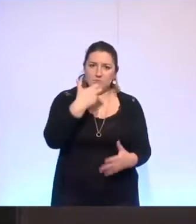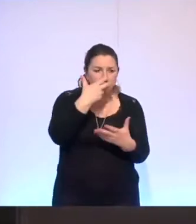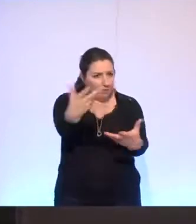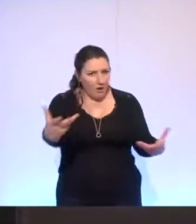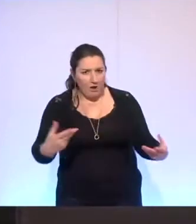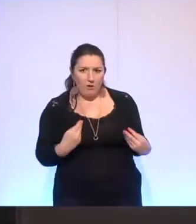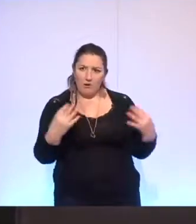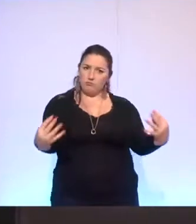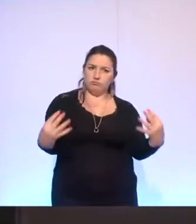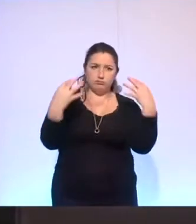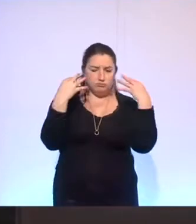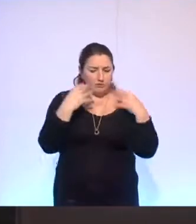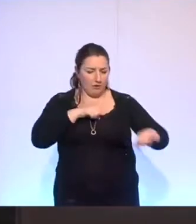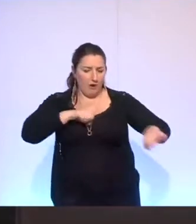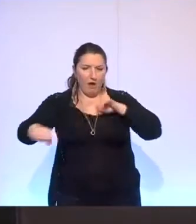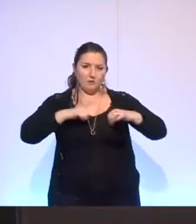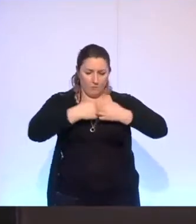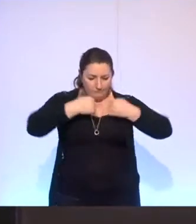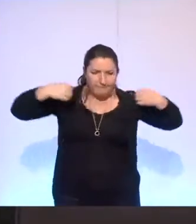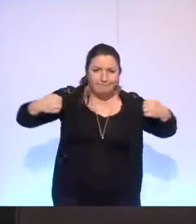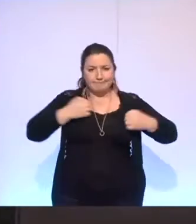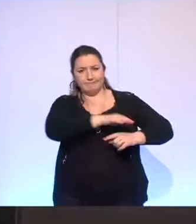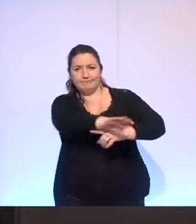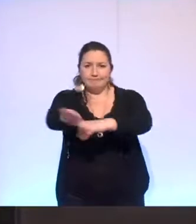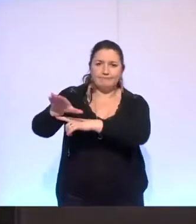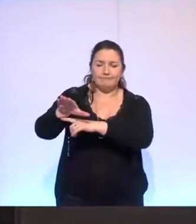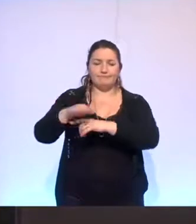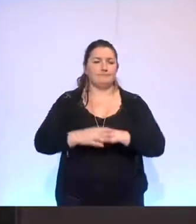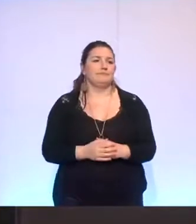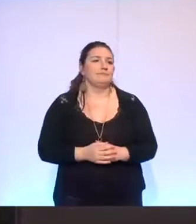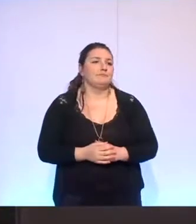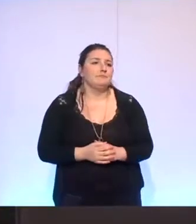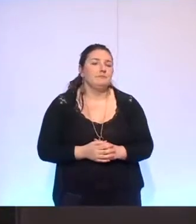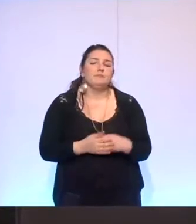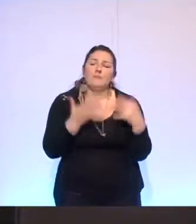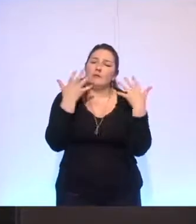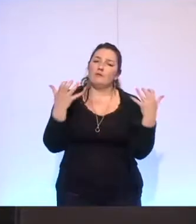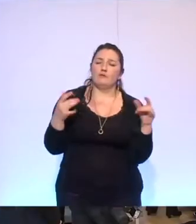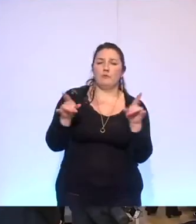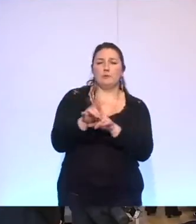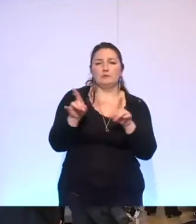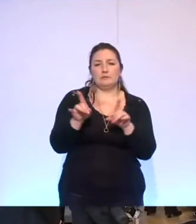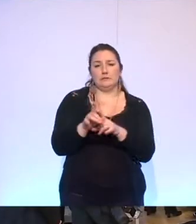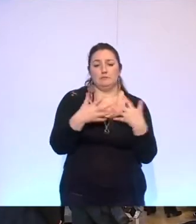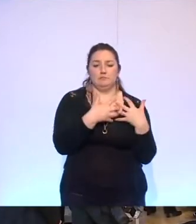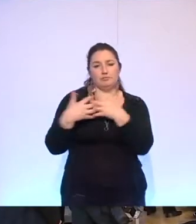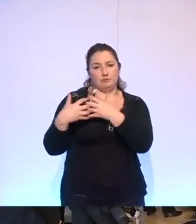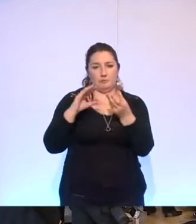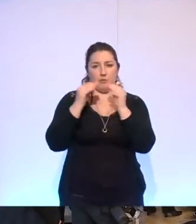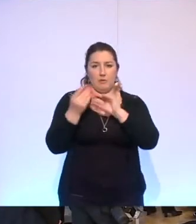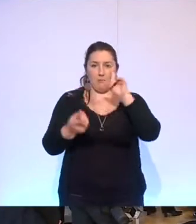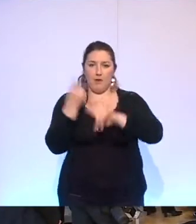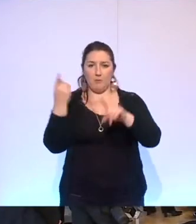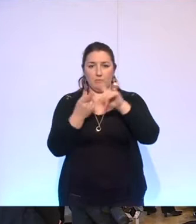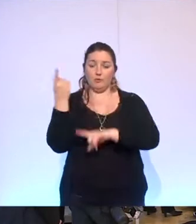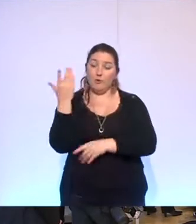connaître de toutes nos actions. Je voudrais également souligner une anomalie importante dans